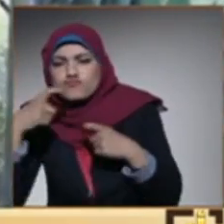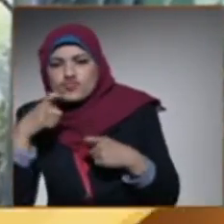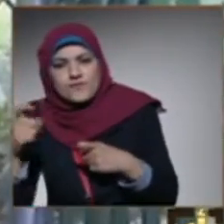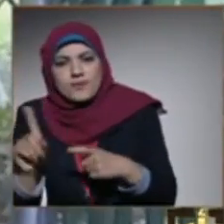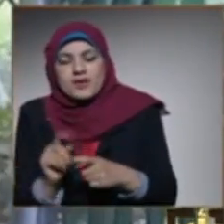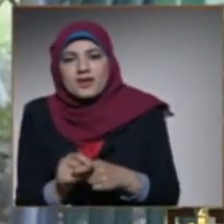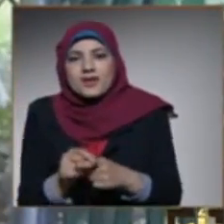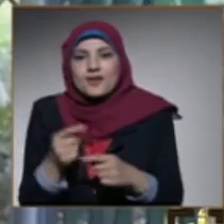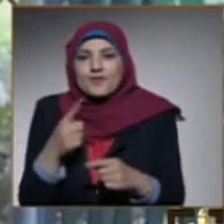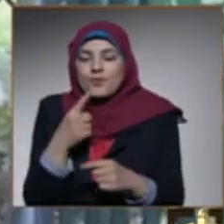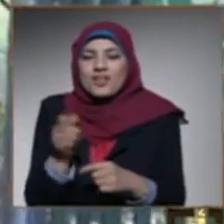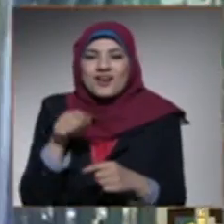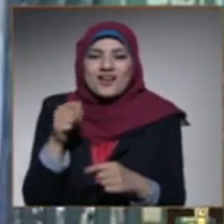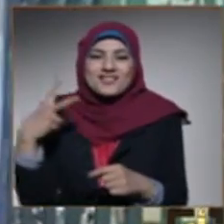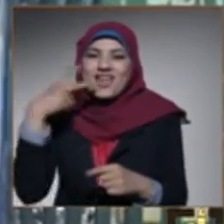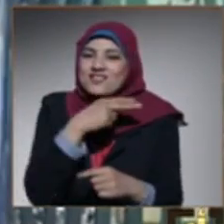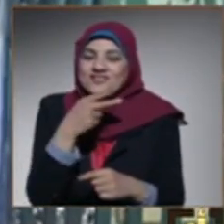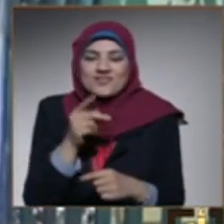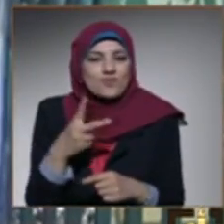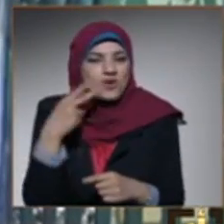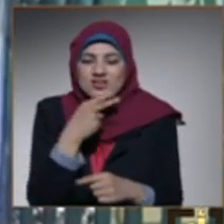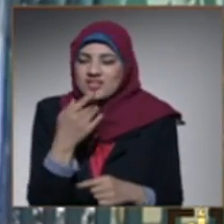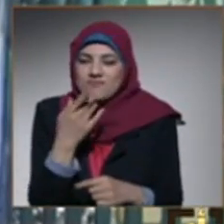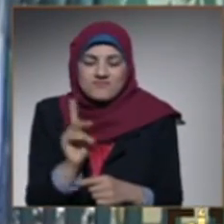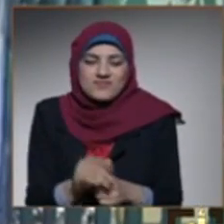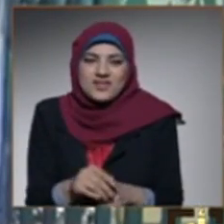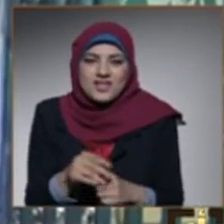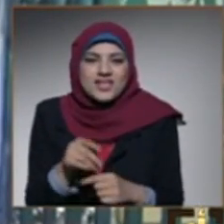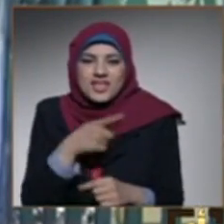انت خارصه صح؟ ايوه. طيب عايزه